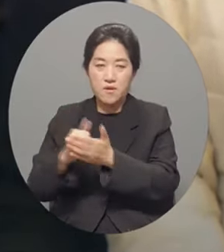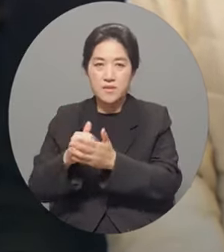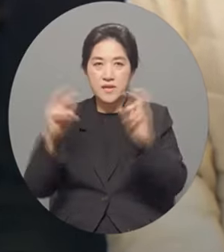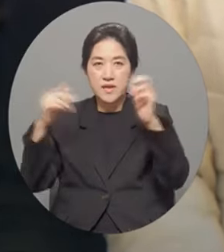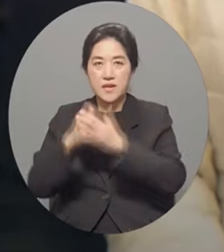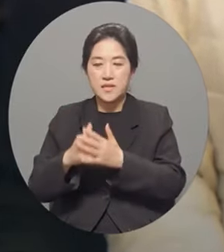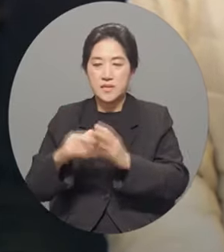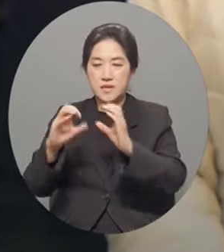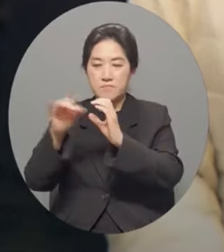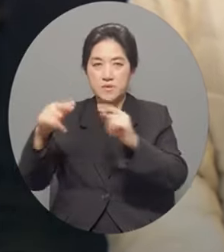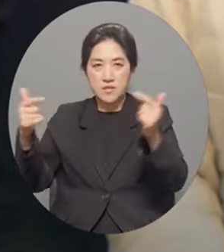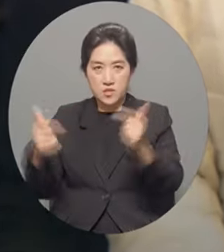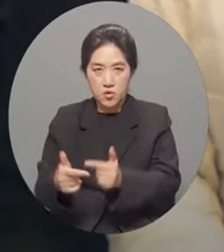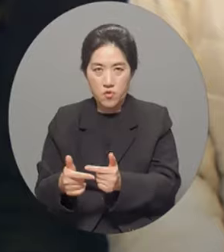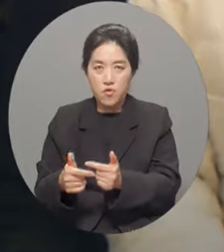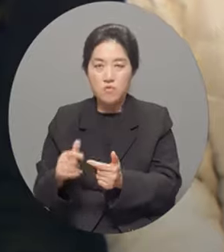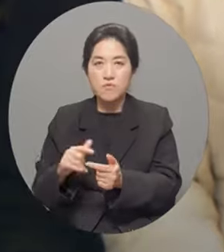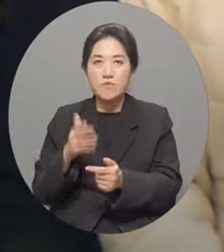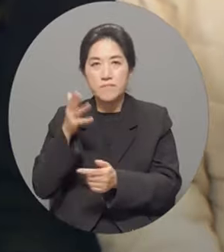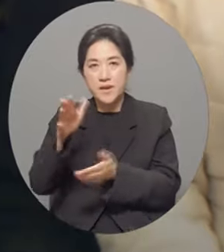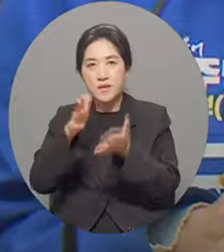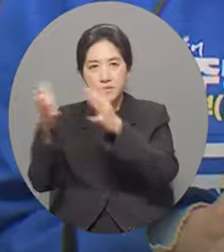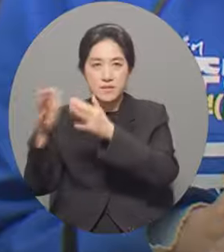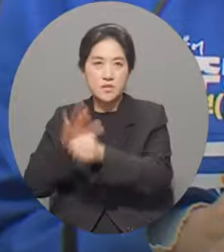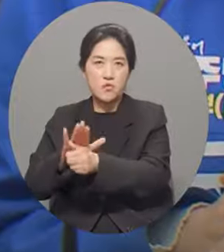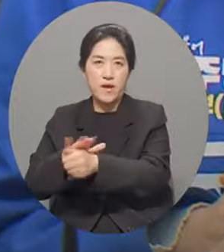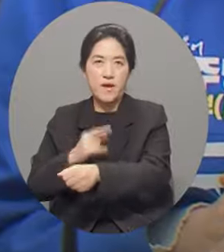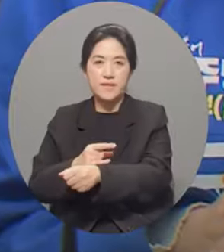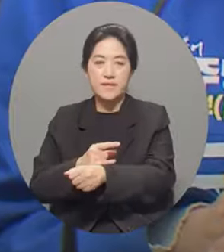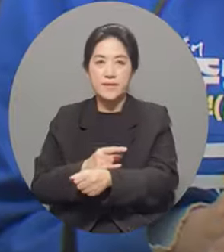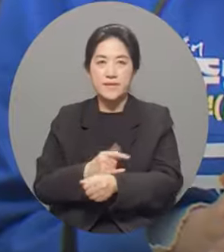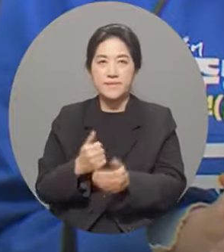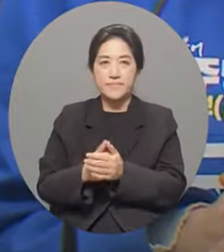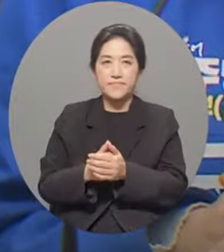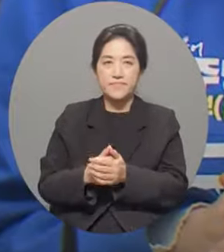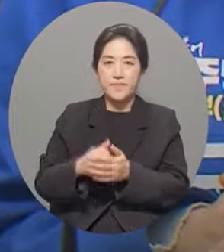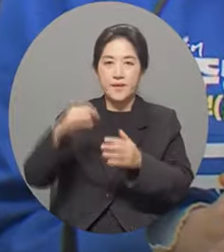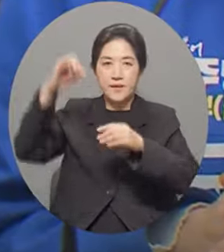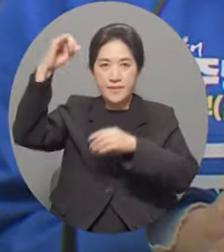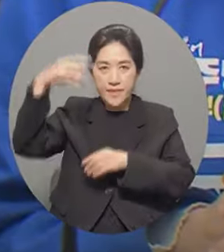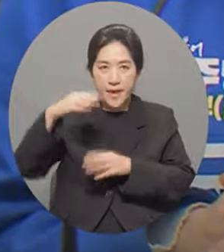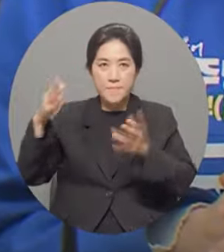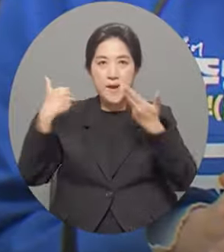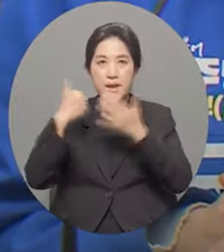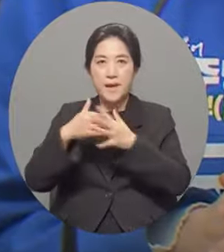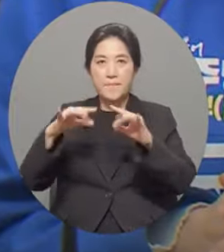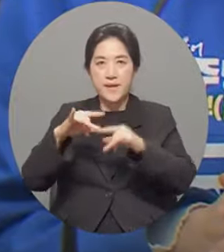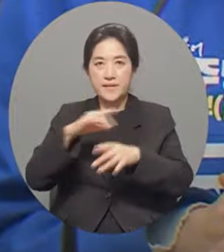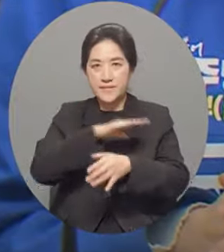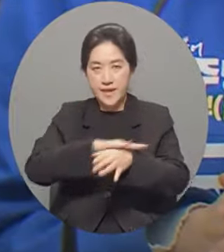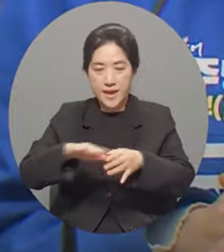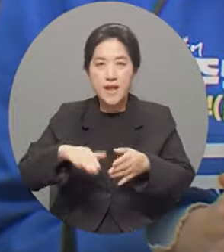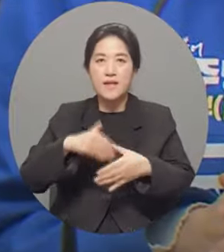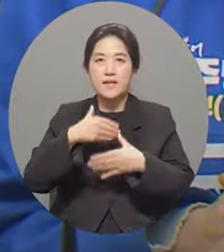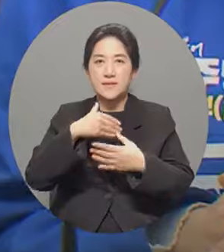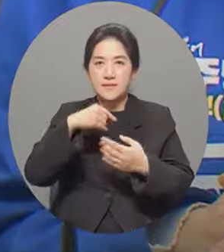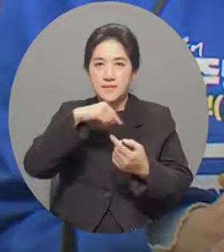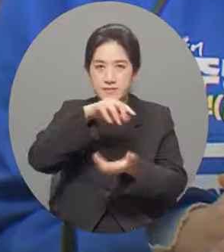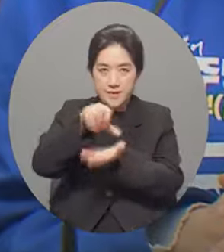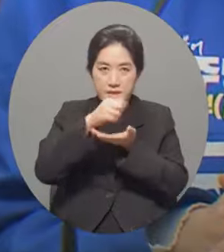저탄소 전환을 적극 지원하겠다는 말씀을 드립니다. 재생에너지를 안정적으로 확보할 수 있어야 기업들이 살 수